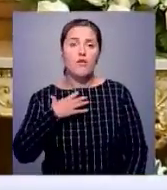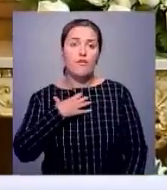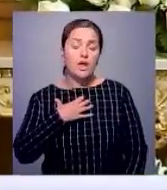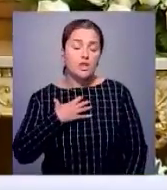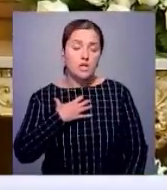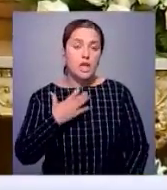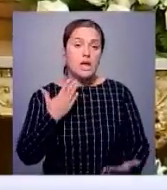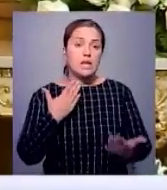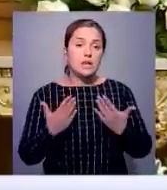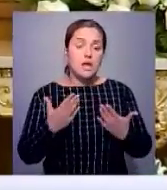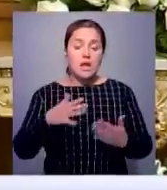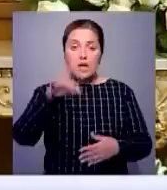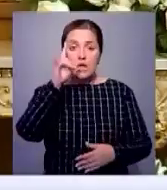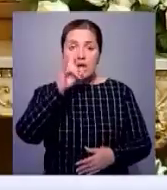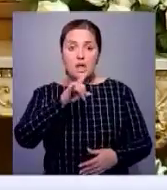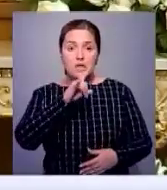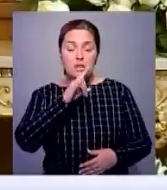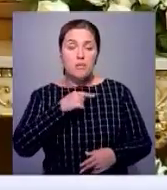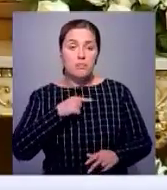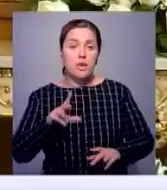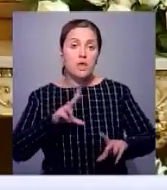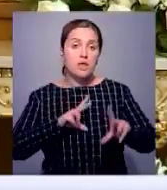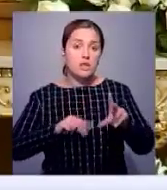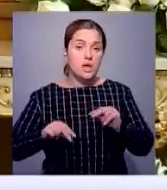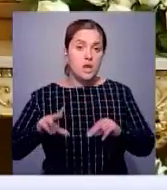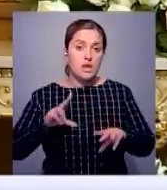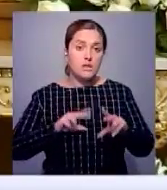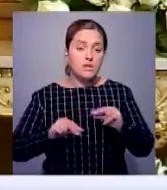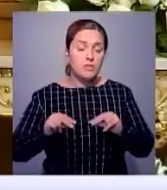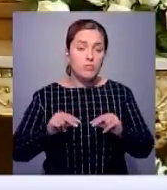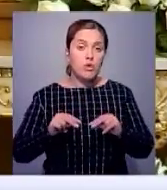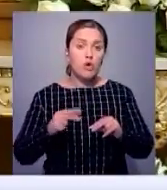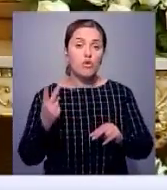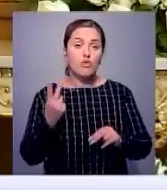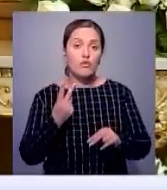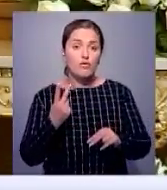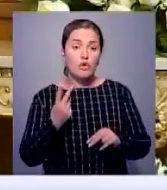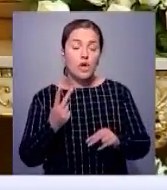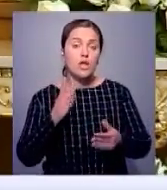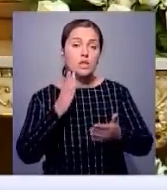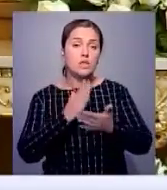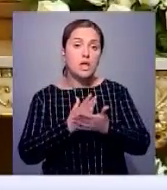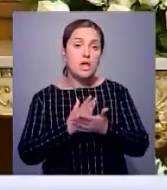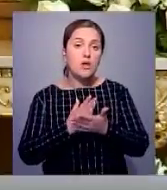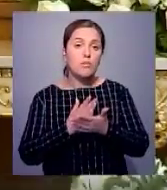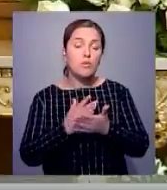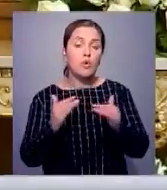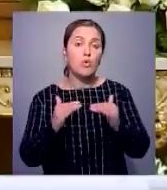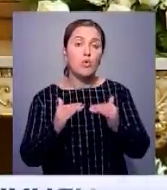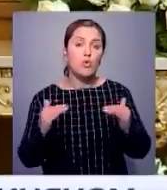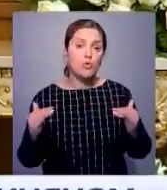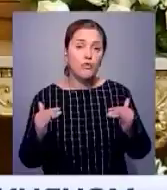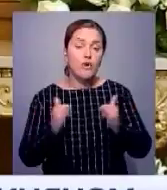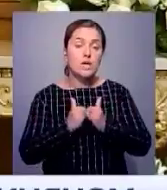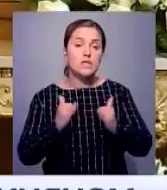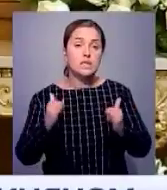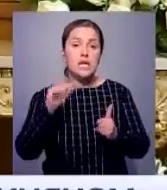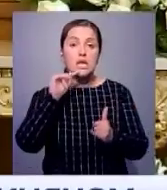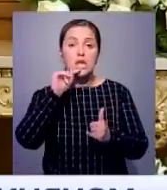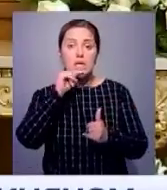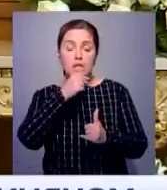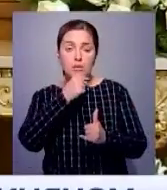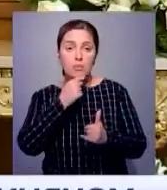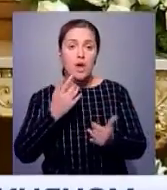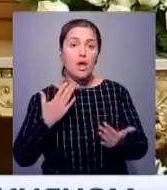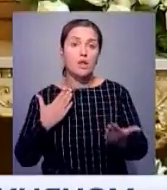с Казахстаном, и мы надеемся на двухстороннем уровне тоже развивать наши экономические